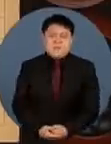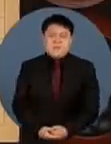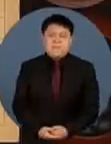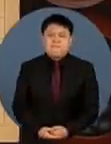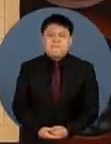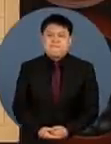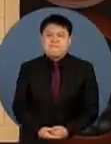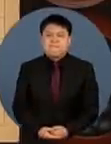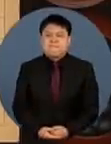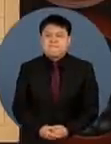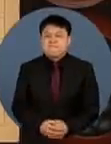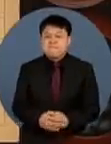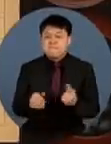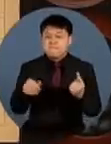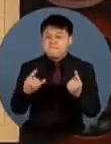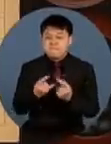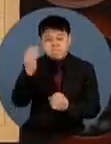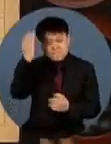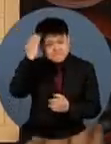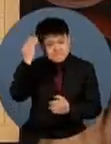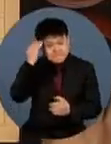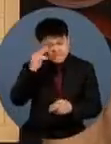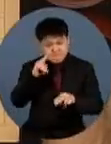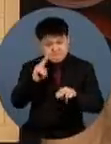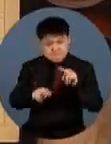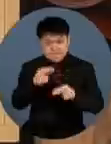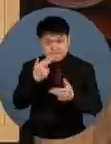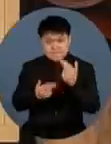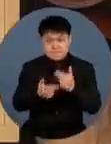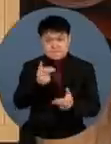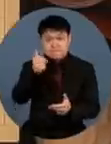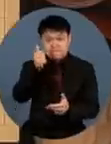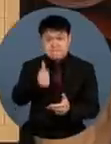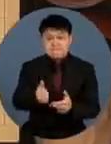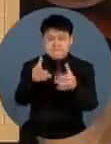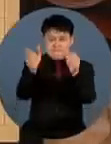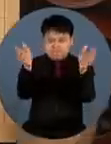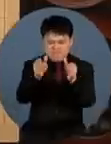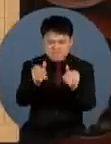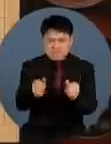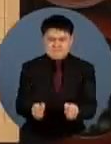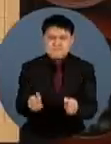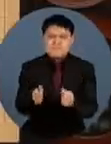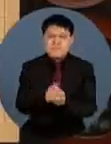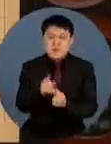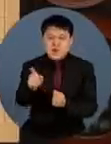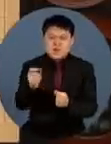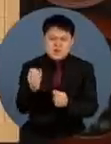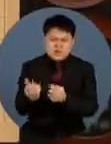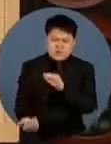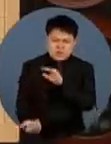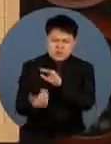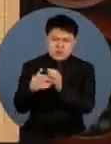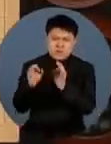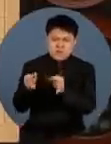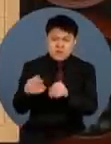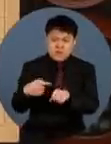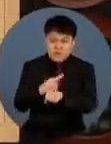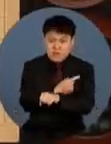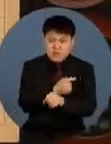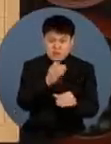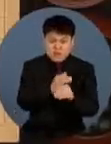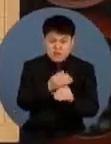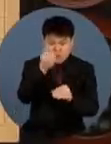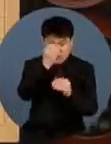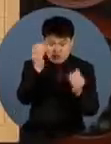자, 제1회 대한바둑협회 장배는요, 최강부 프로기사들의 그런 대국 말고도요, 네. 뭐 중고생부, 뭐